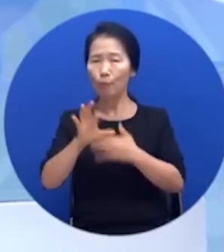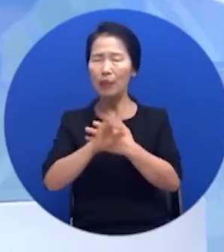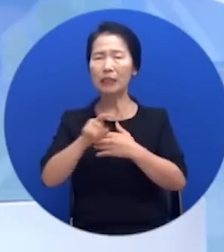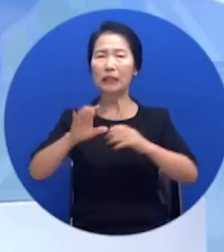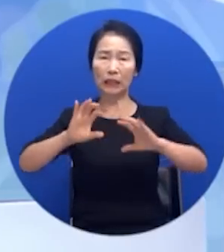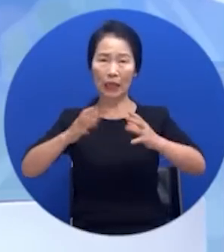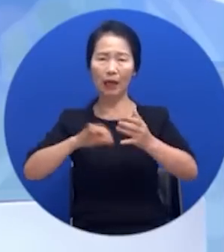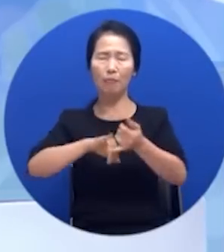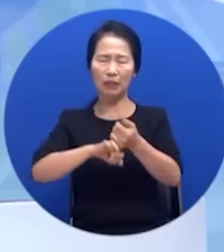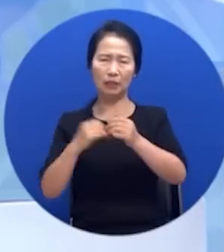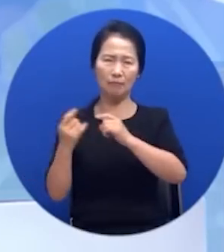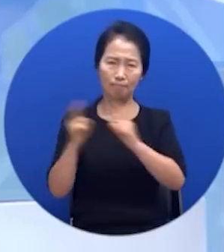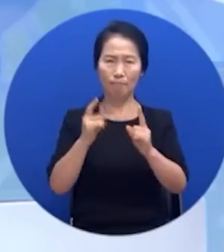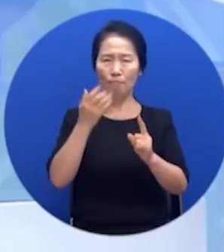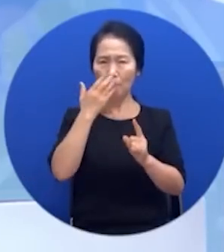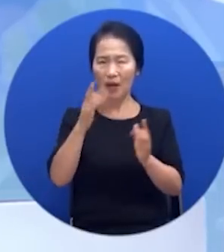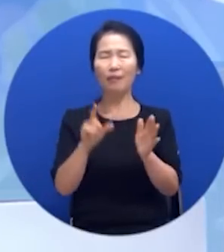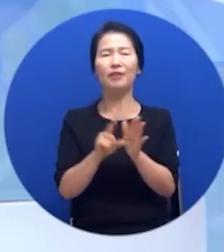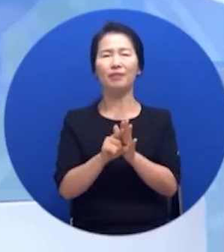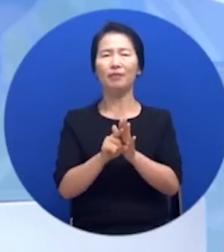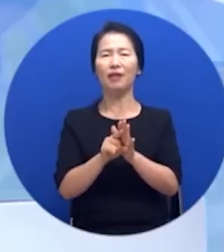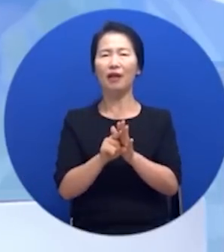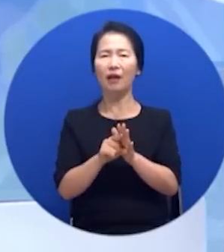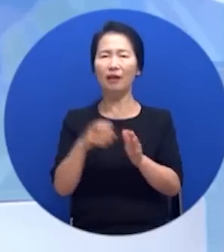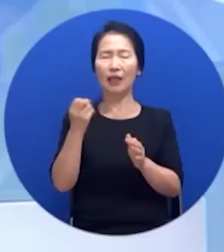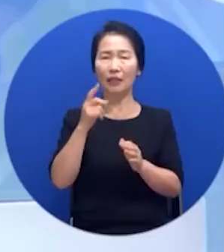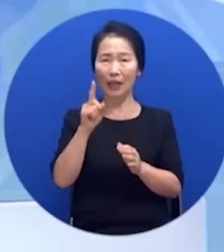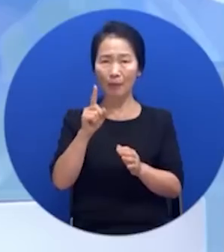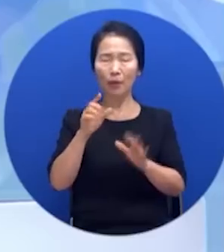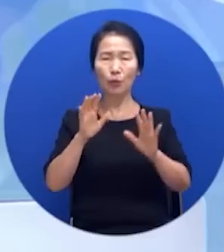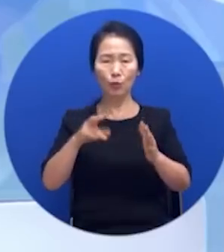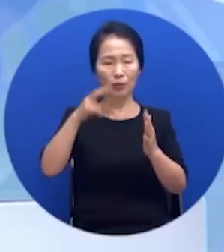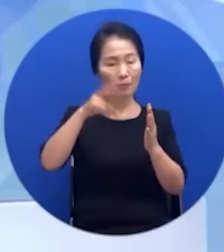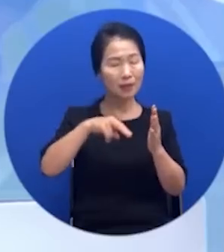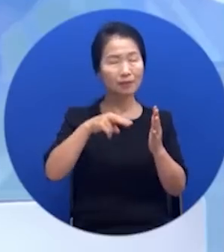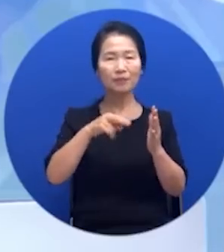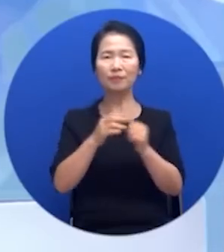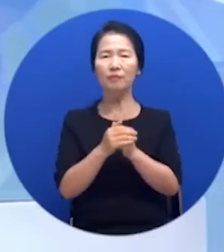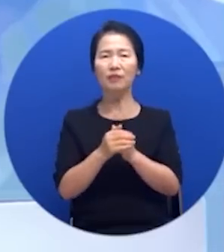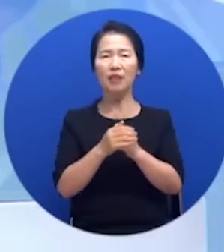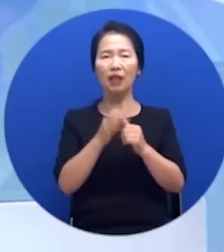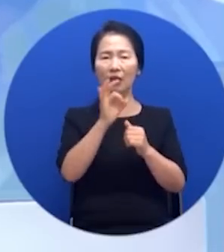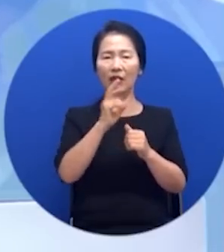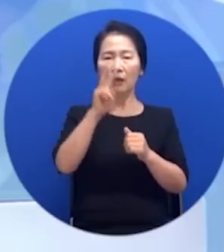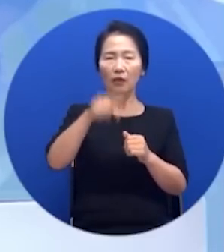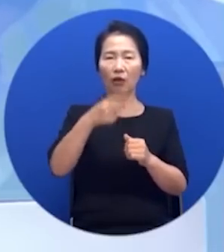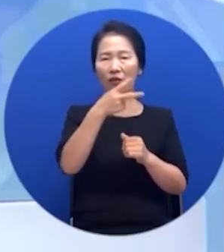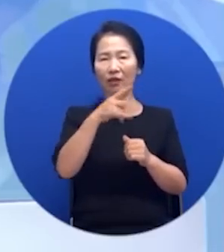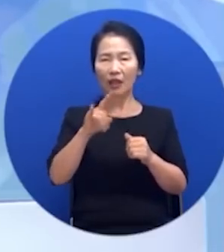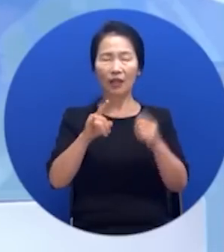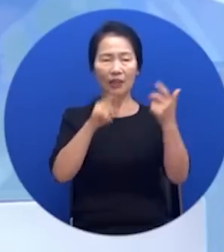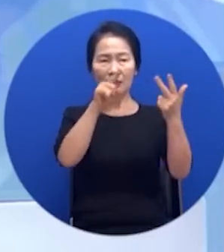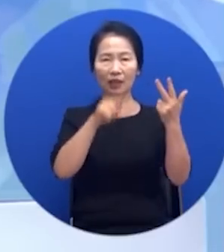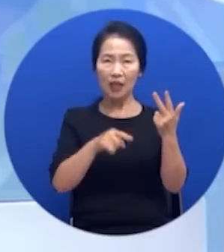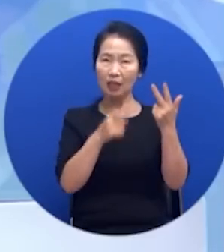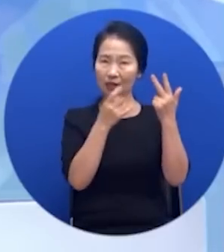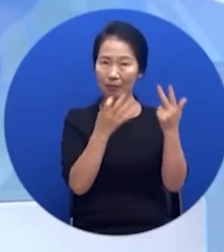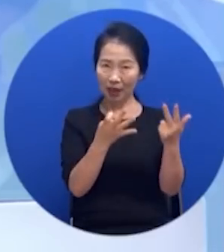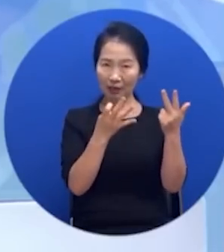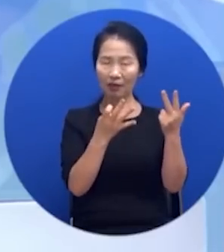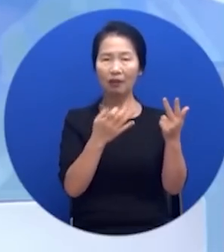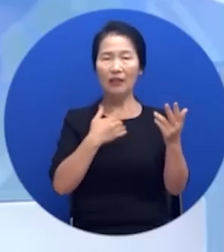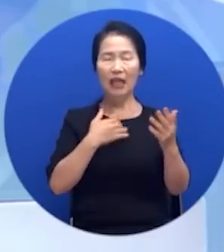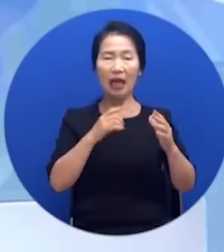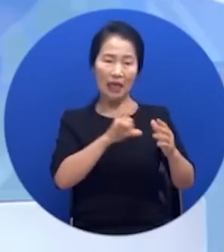살아날 수 있는 줄 믿습니다. 다시 한번 오늘 말씀을 읽습니다. 역대하 7장 14절 말씀, 내